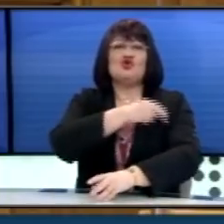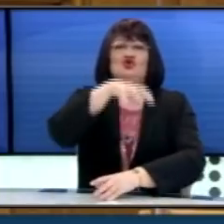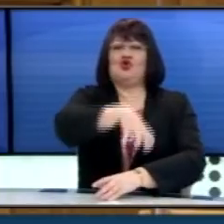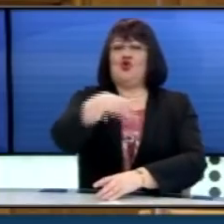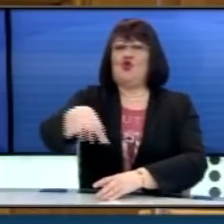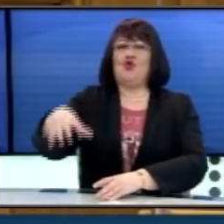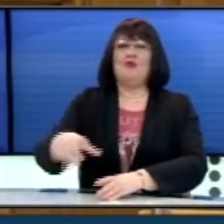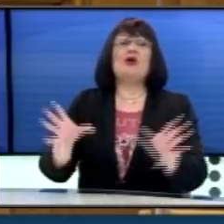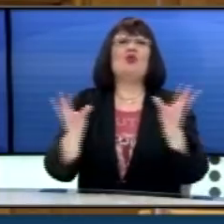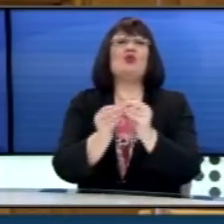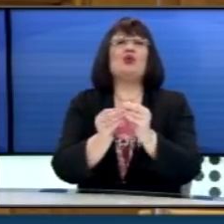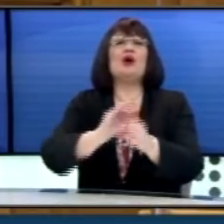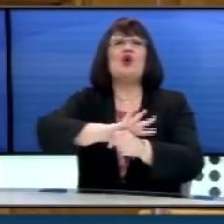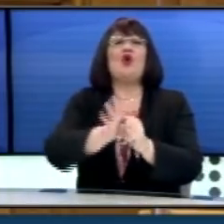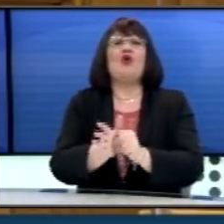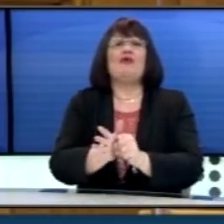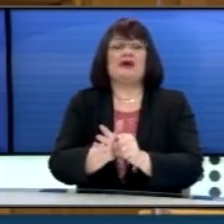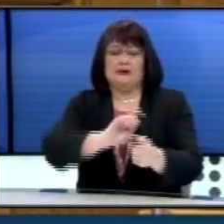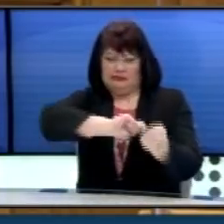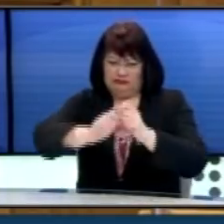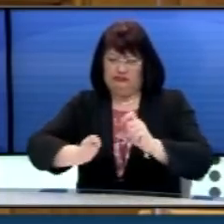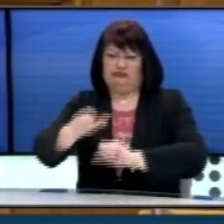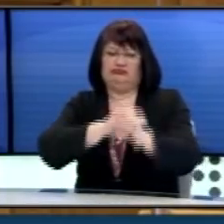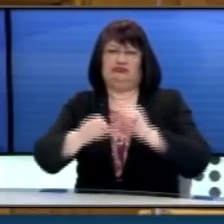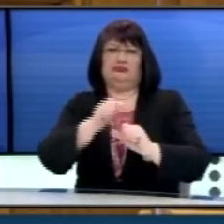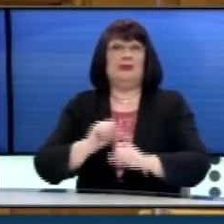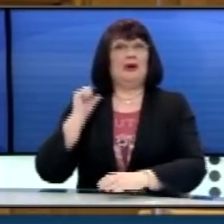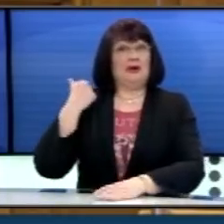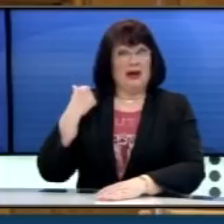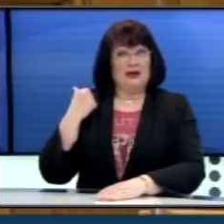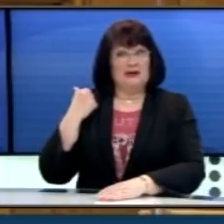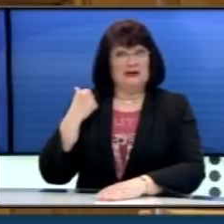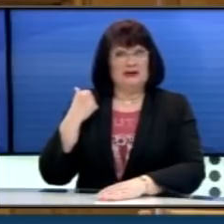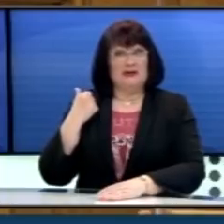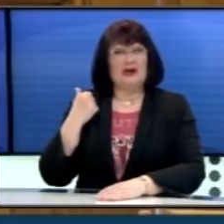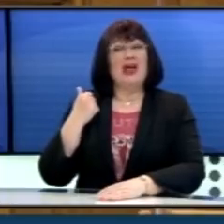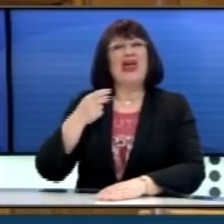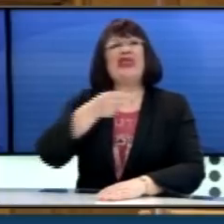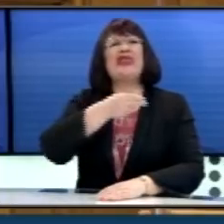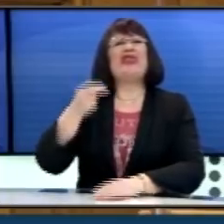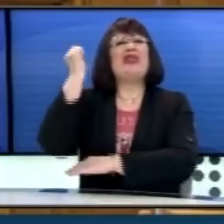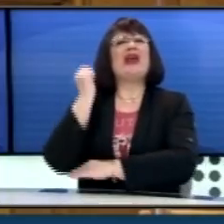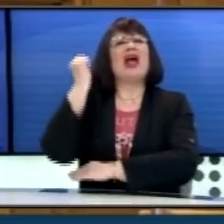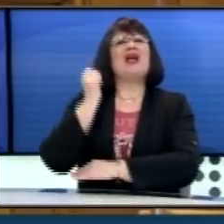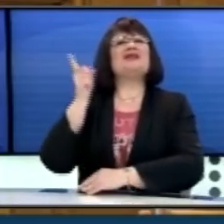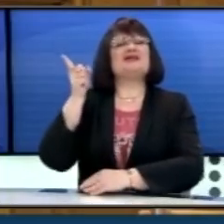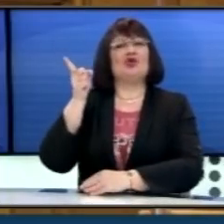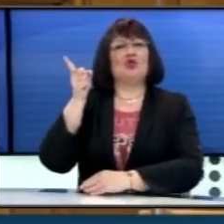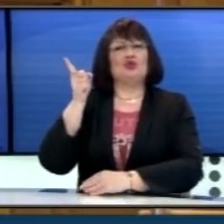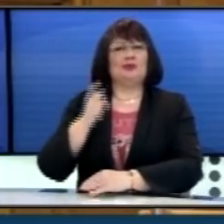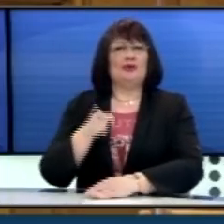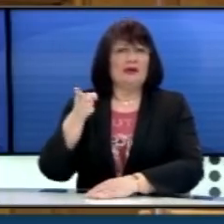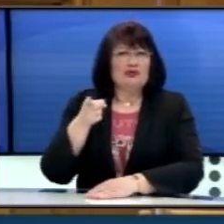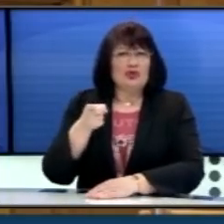μεγάλου νοσοκομείου αποκλειστικά σε νοσοκομείο COVID. Χτες ήταν η σειρά του Θριάσιου, ενός νοσοκομείου